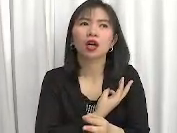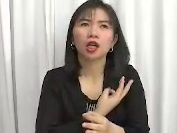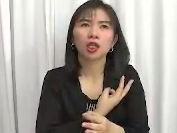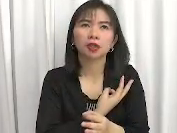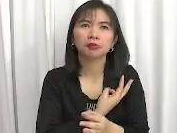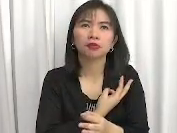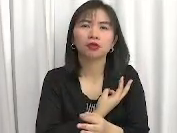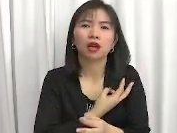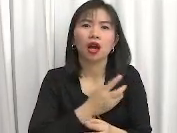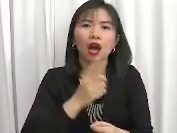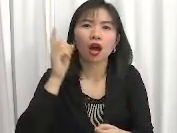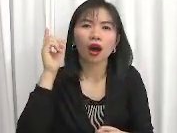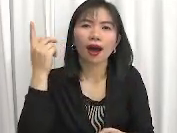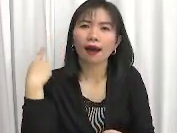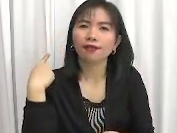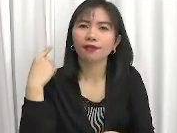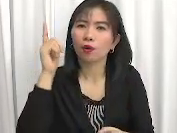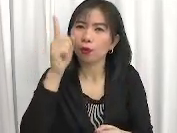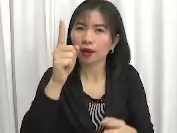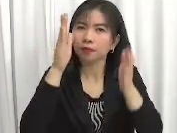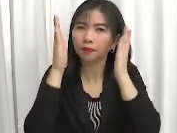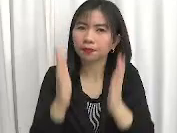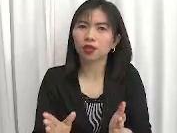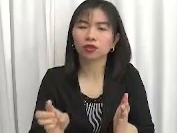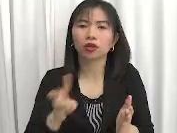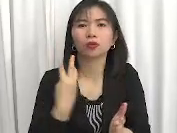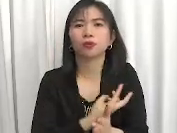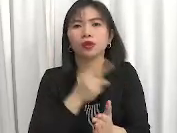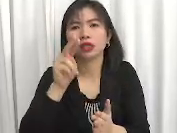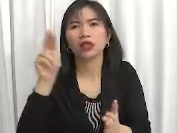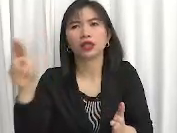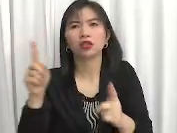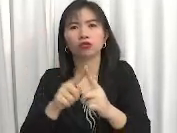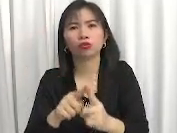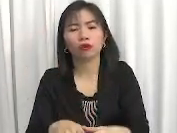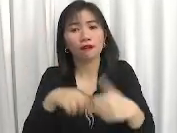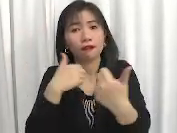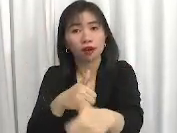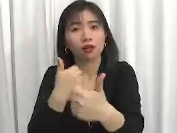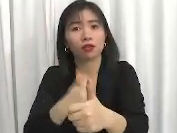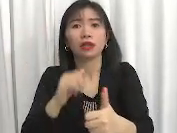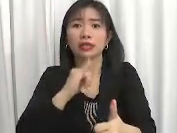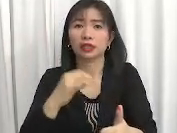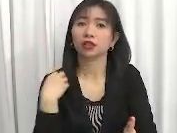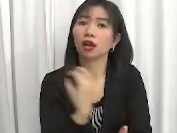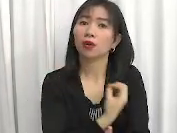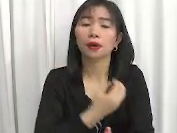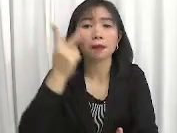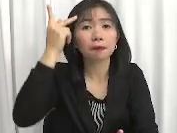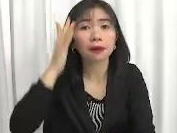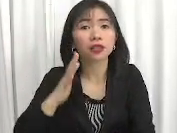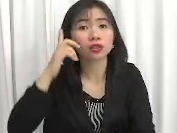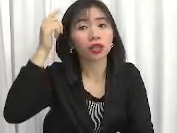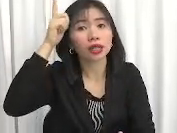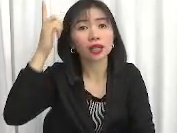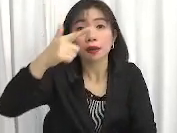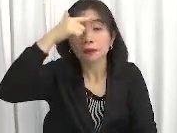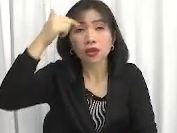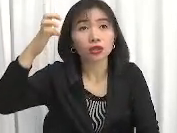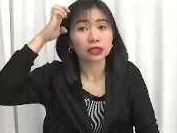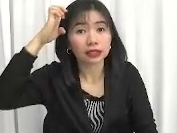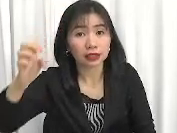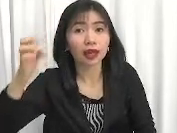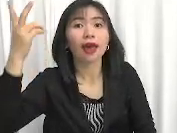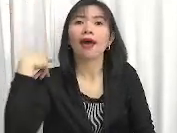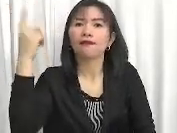mahal na pastor. Kasi siya po yung nakakaalam kung papaano natin tatahakin ang maayos na buhay, lalong-lalo